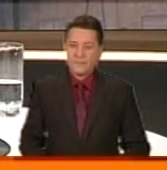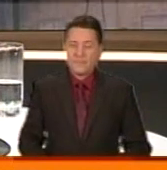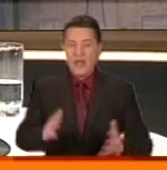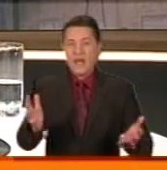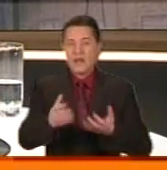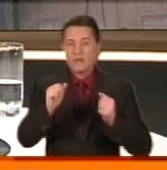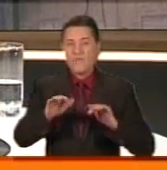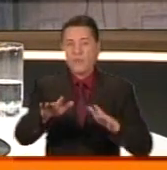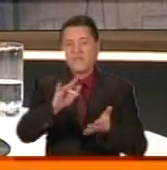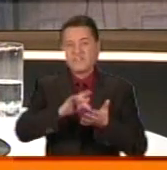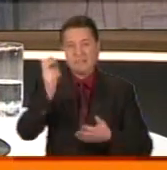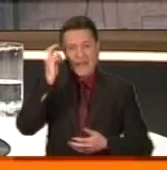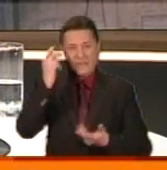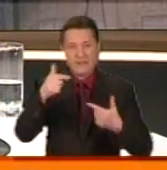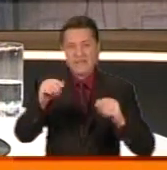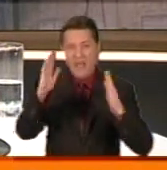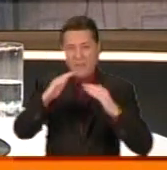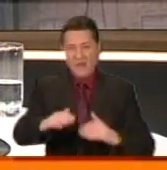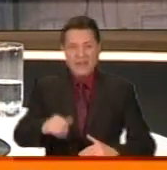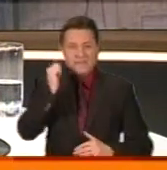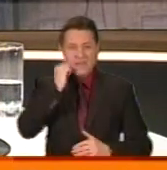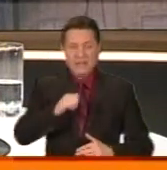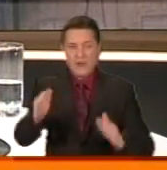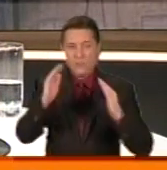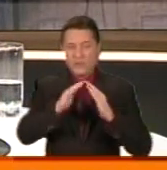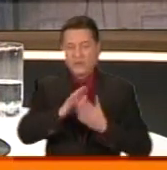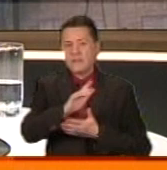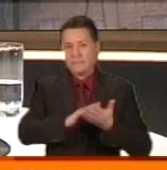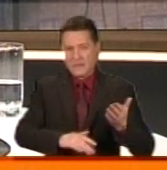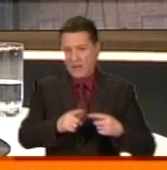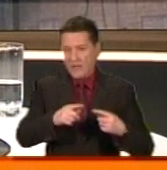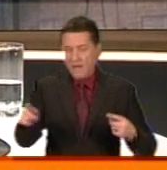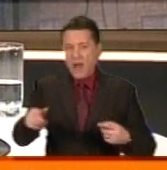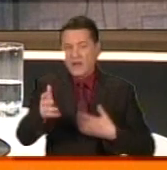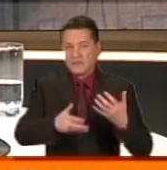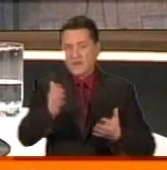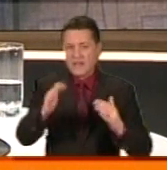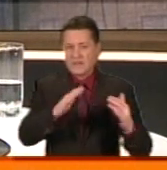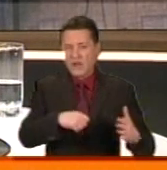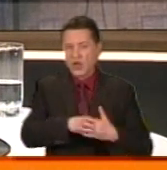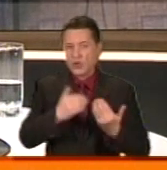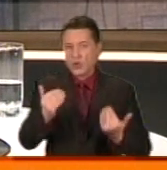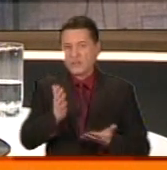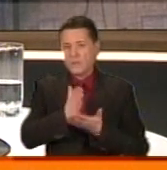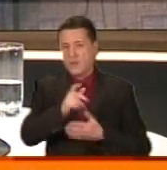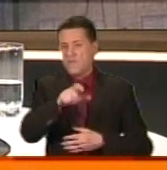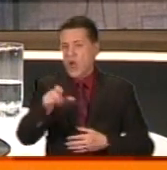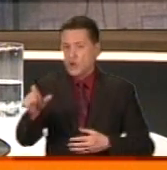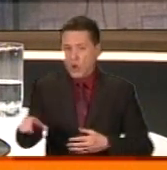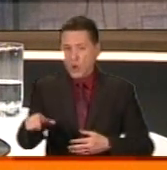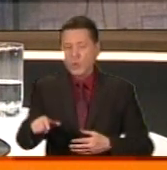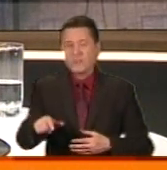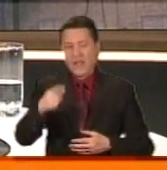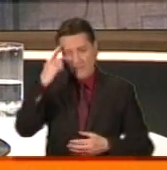рятувальна операція в центрі Києва де обвалився старий будинок пустка триває рятувальники розбирають завали під ними і досі перебувають люди